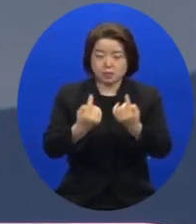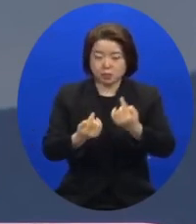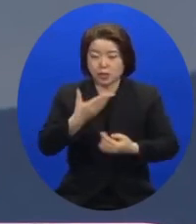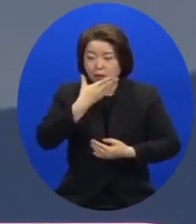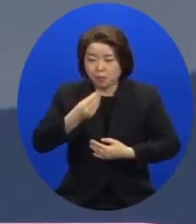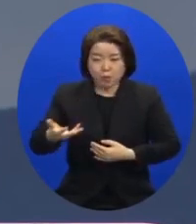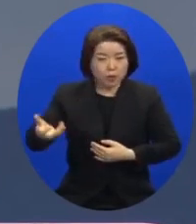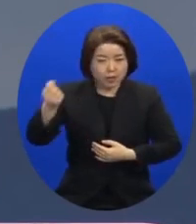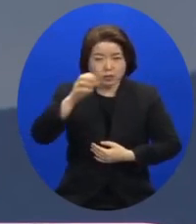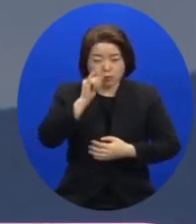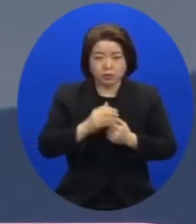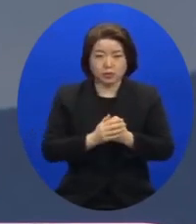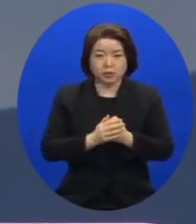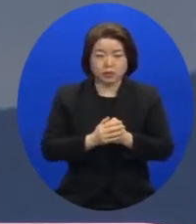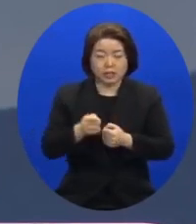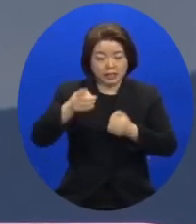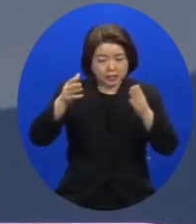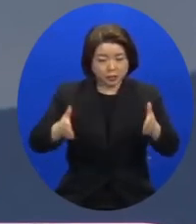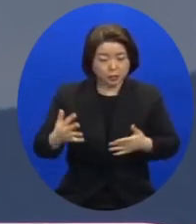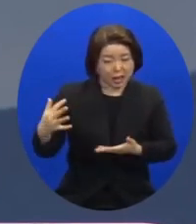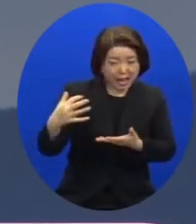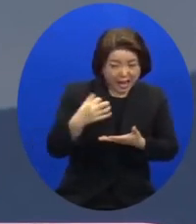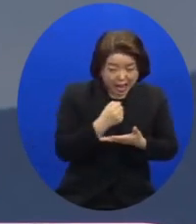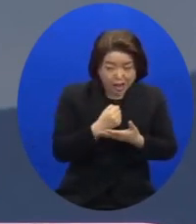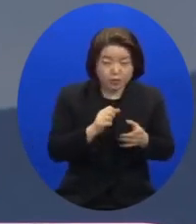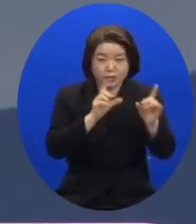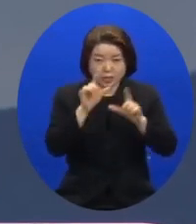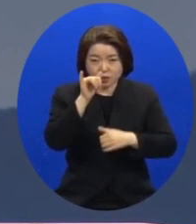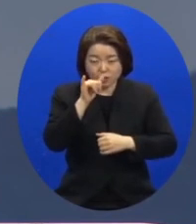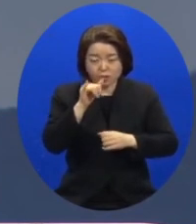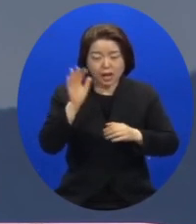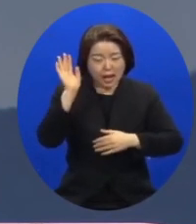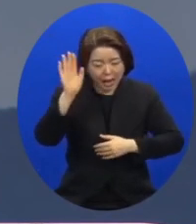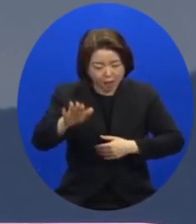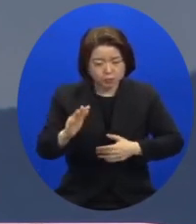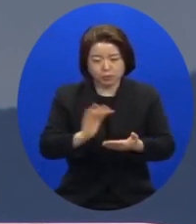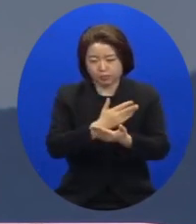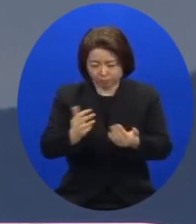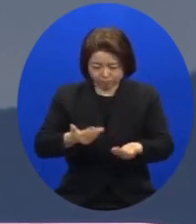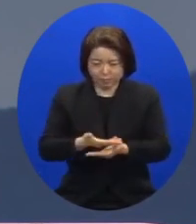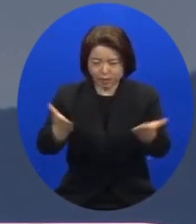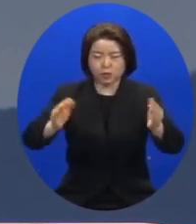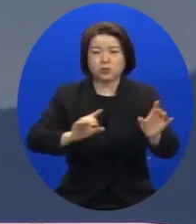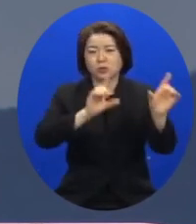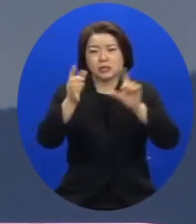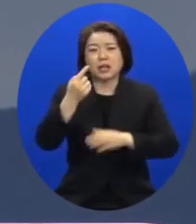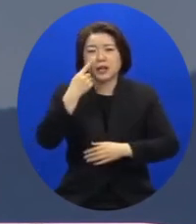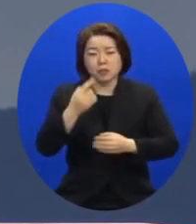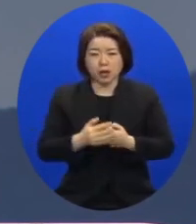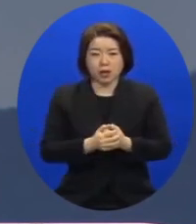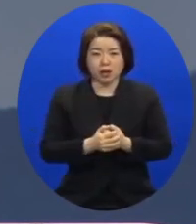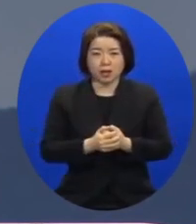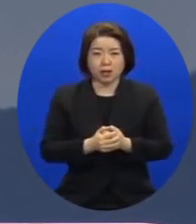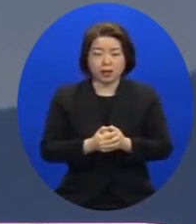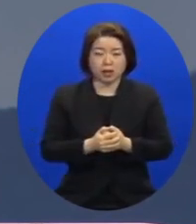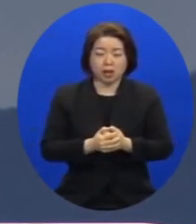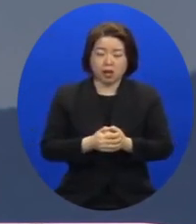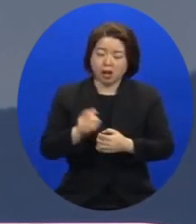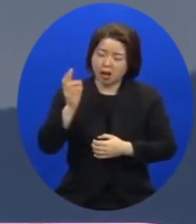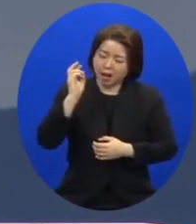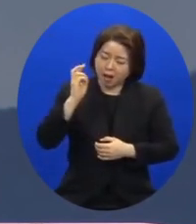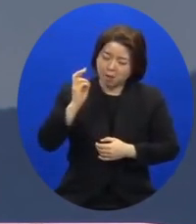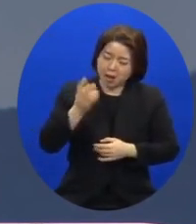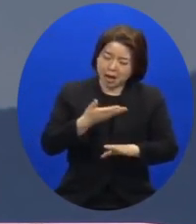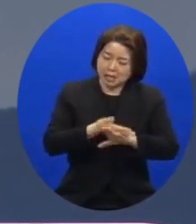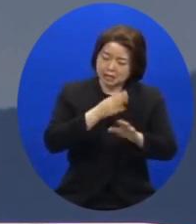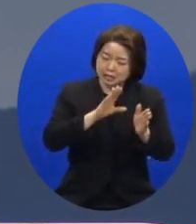그동안 움켜지고 4 셨 죠 이제는 나눠주고 사세요 아마 다른 때 설교 에서는 부담스럽게 들렸을 지